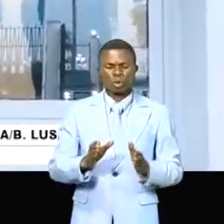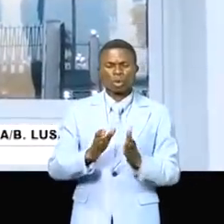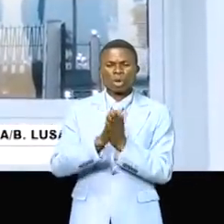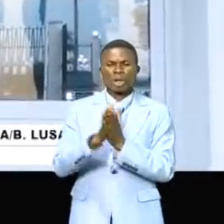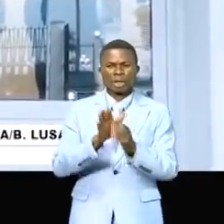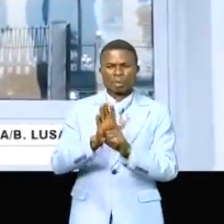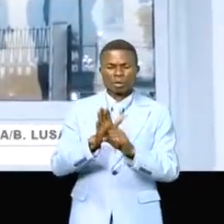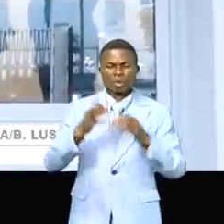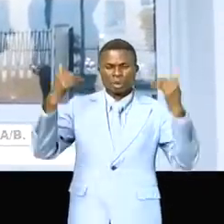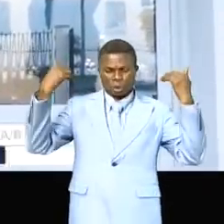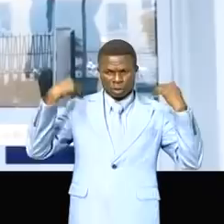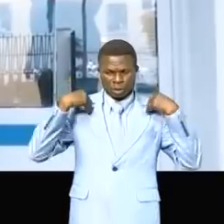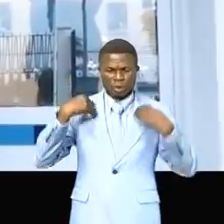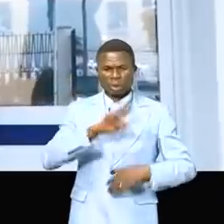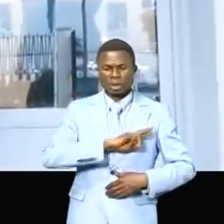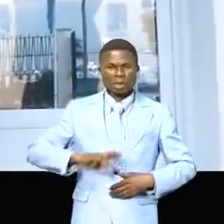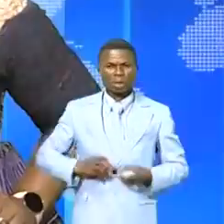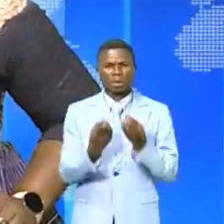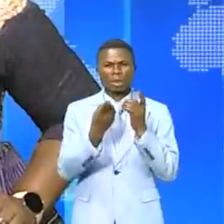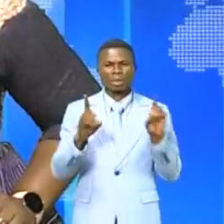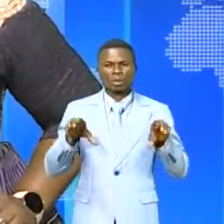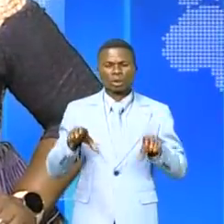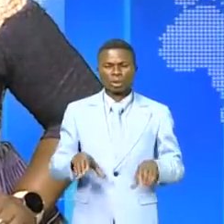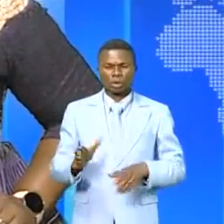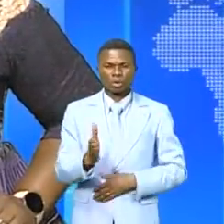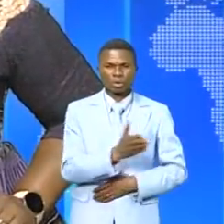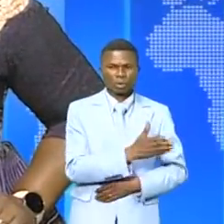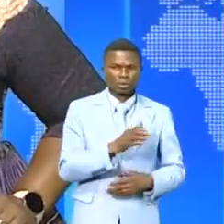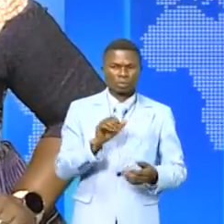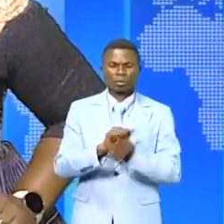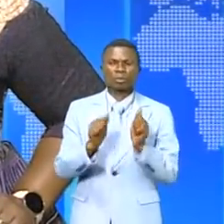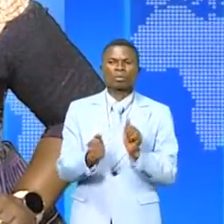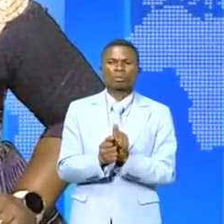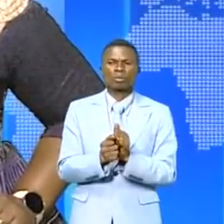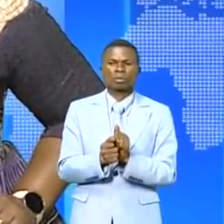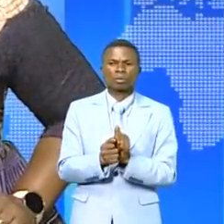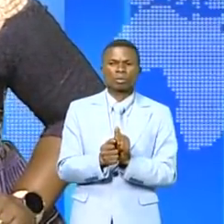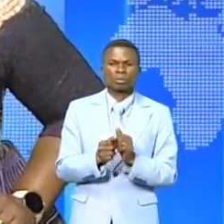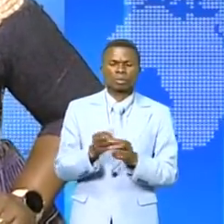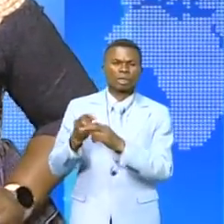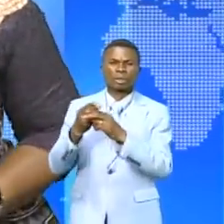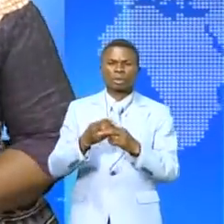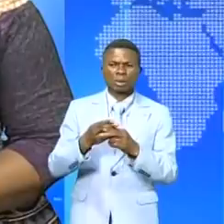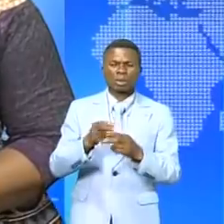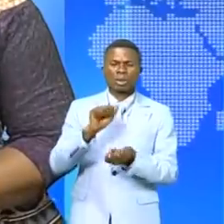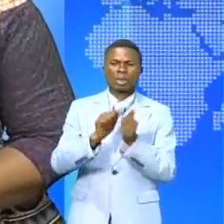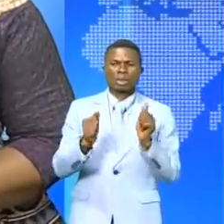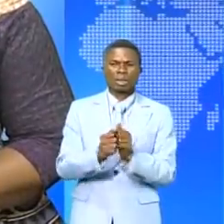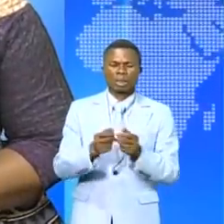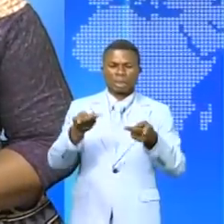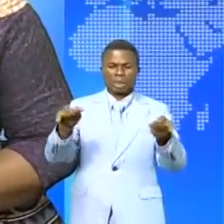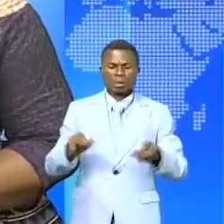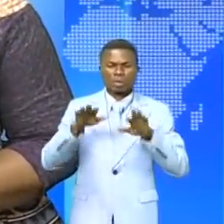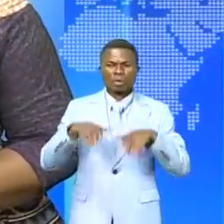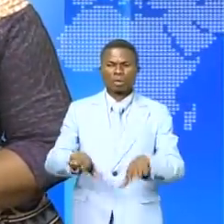point les autorités de la République démocratique du Congo. Et les questions liées à la sûreté et à la sécurité dans le domaine de l'espace